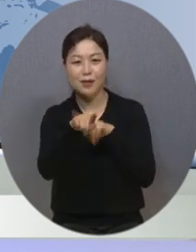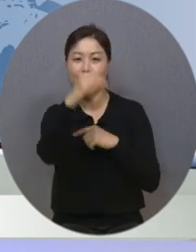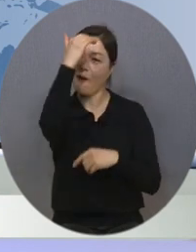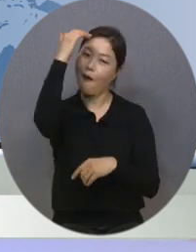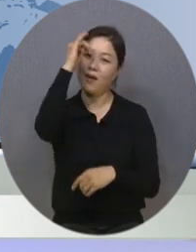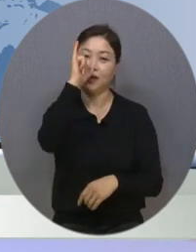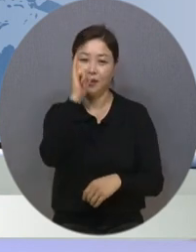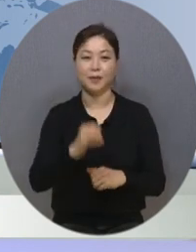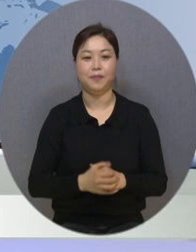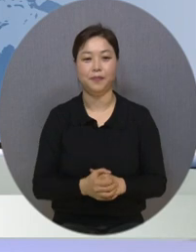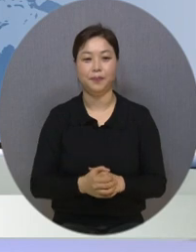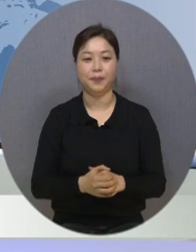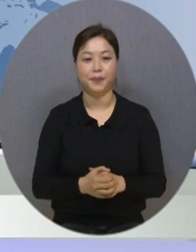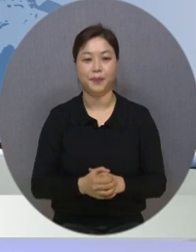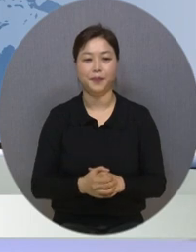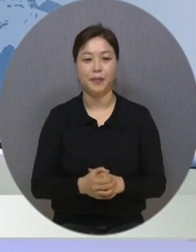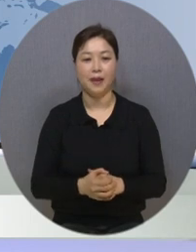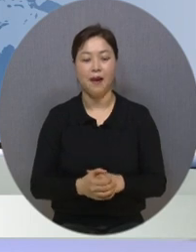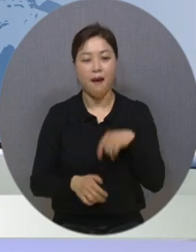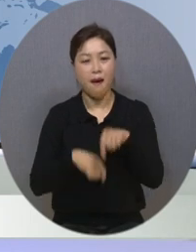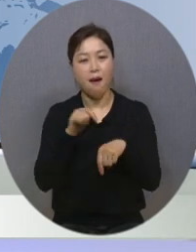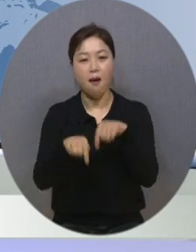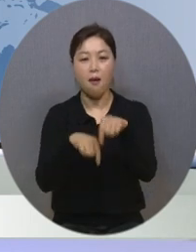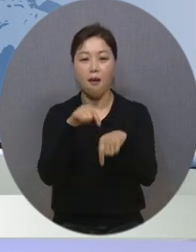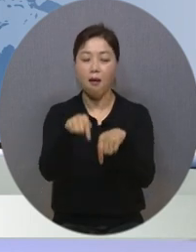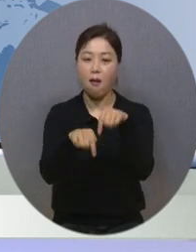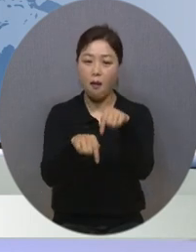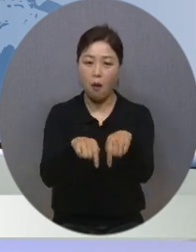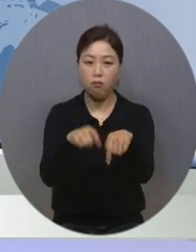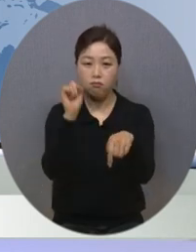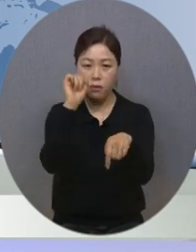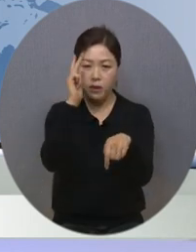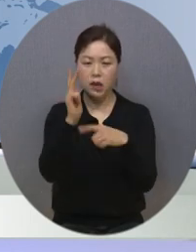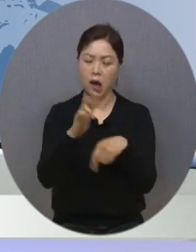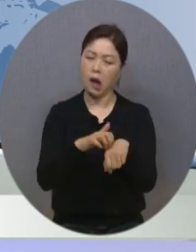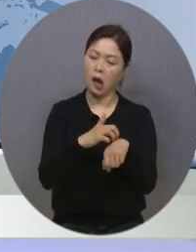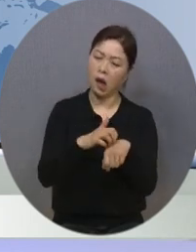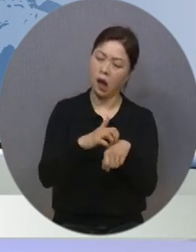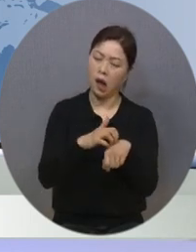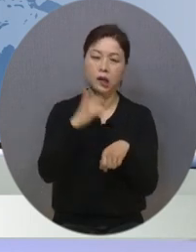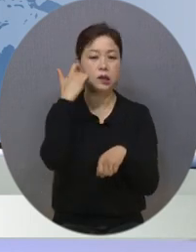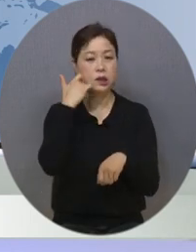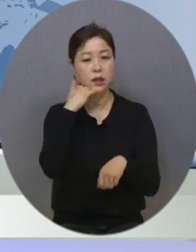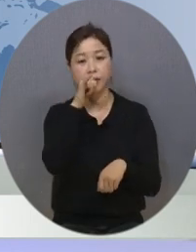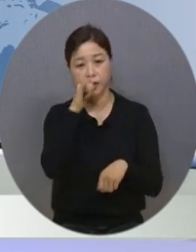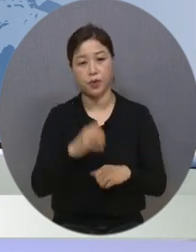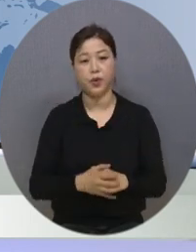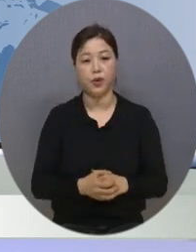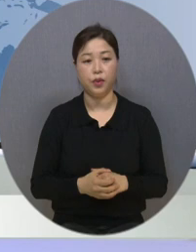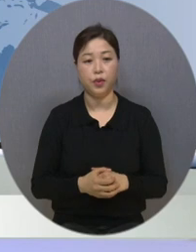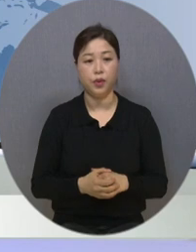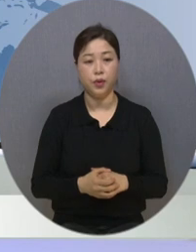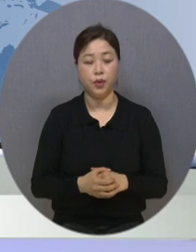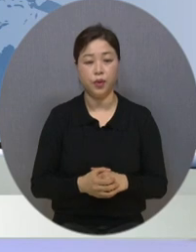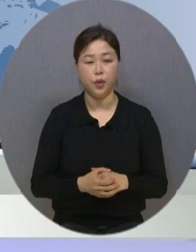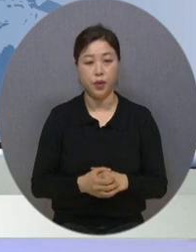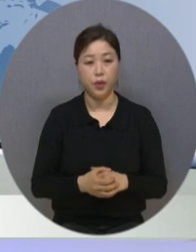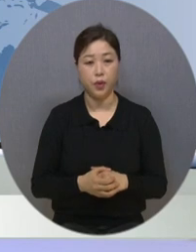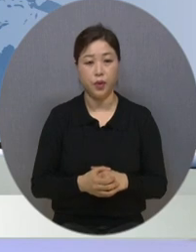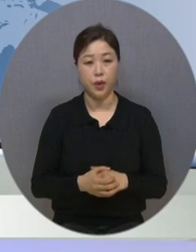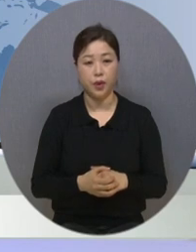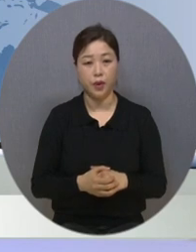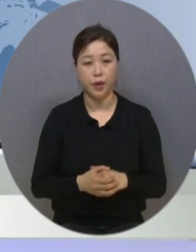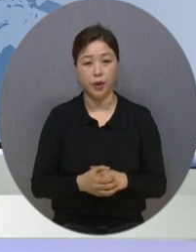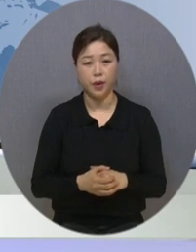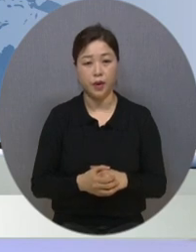있는데요 그런데 한걸음 한 걸음 걷다 보면 문득 불편하게 느껴지는 것들이 있습니다 바로 인도를